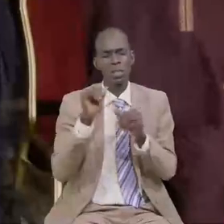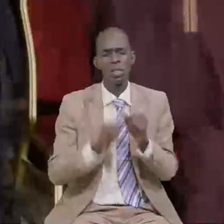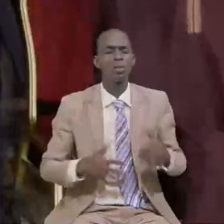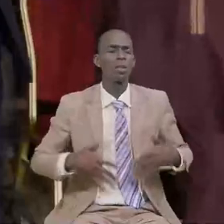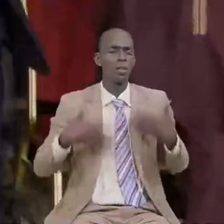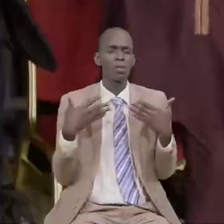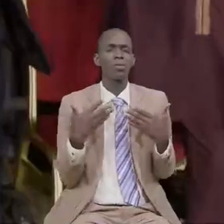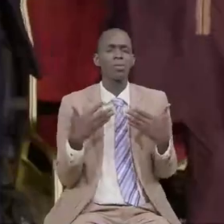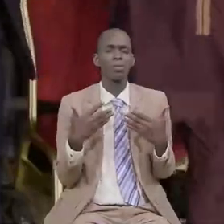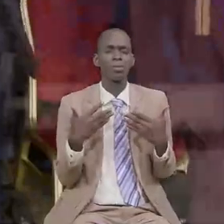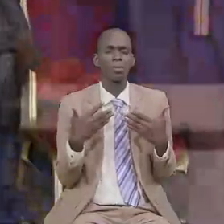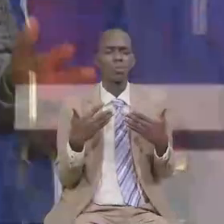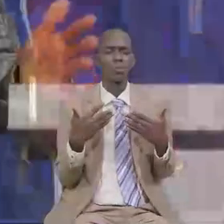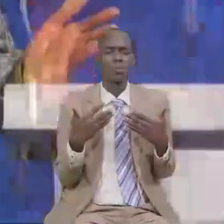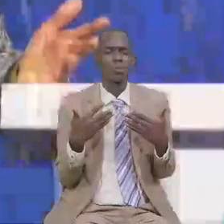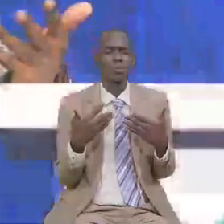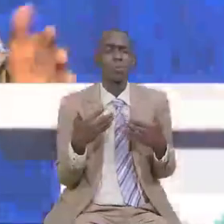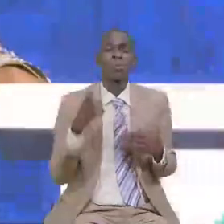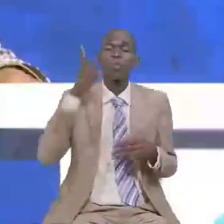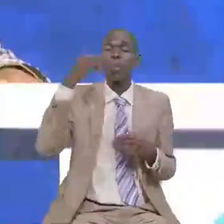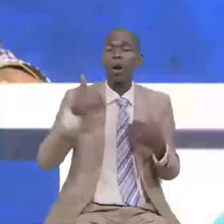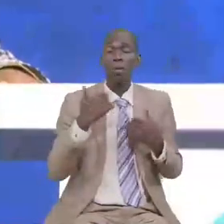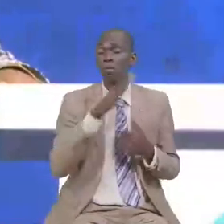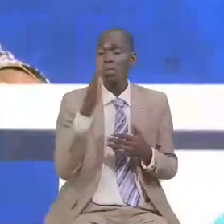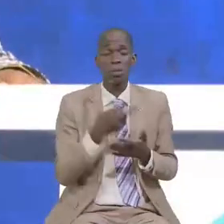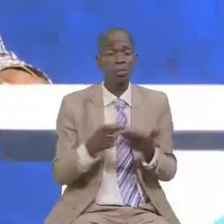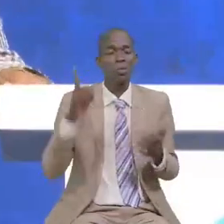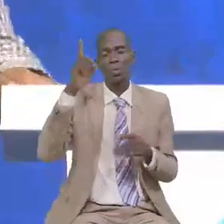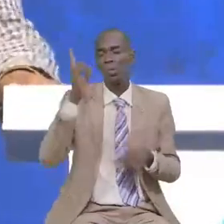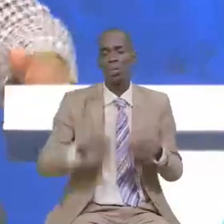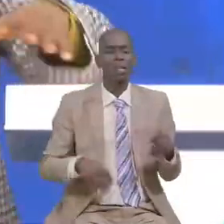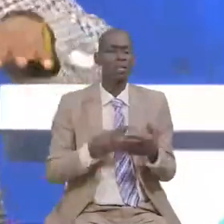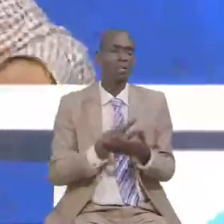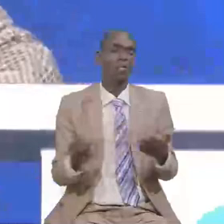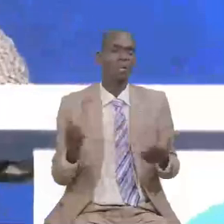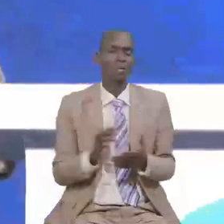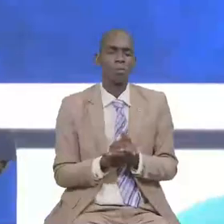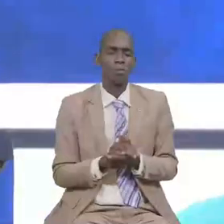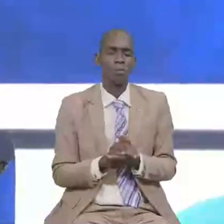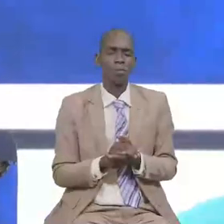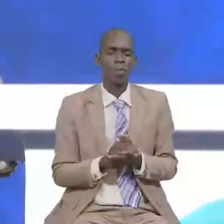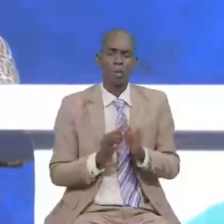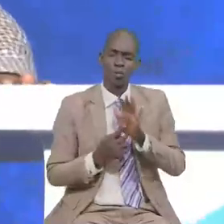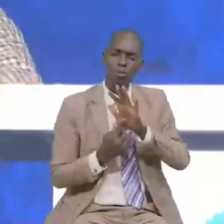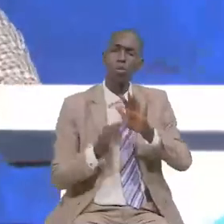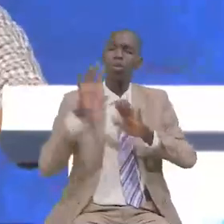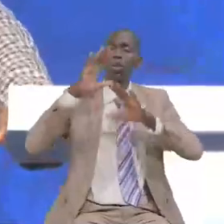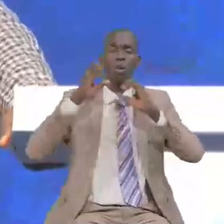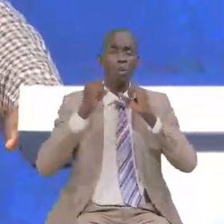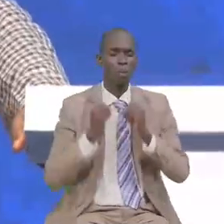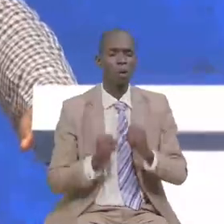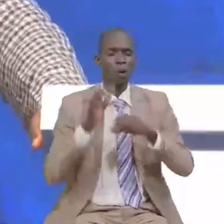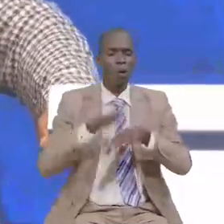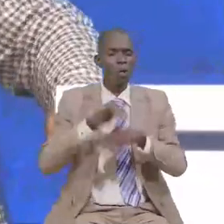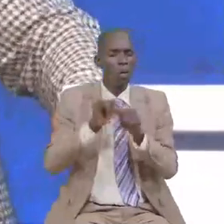chaque vie. Tu n'échoues jamais, tu ne peux jamais faillir. Manifeste ta